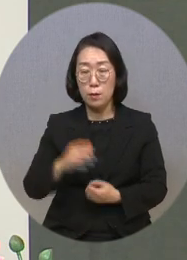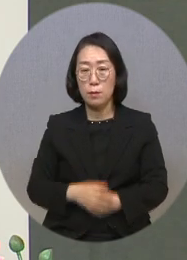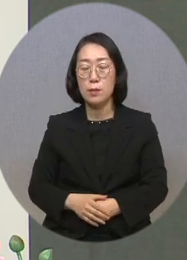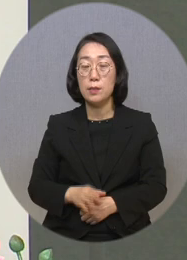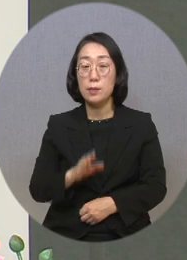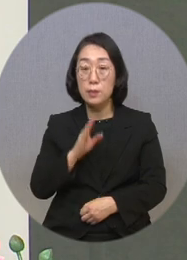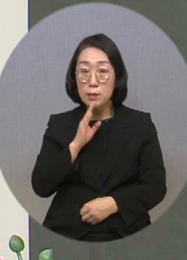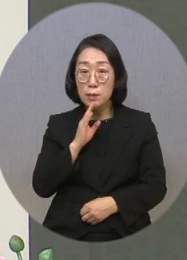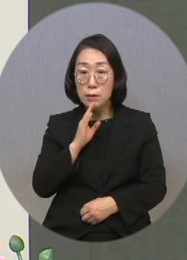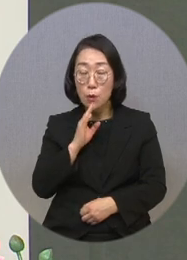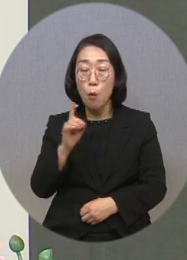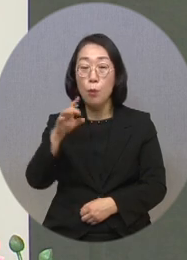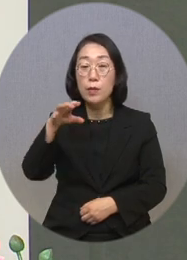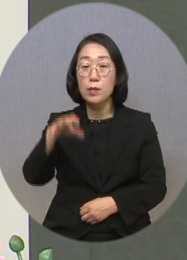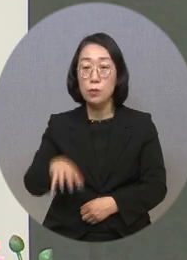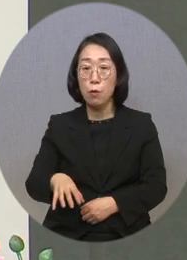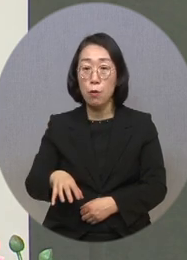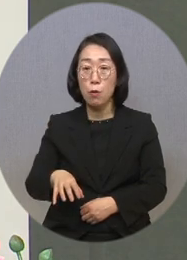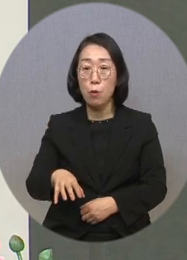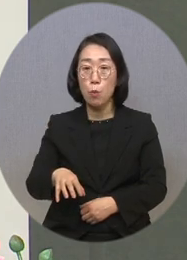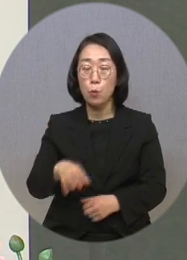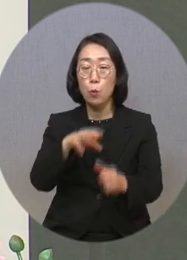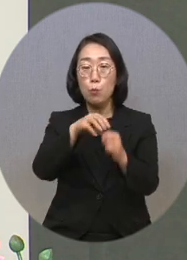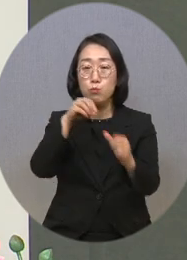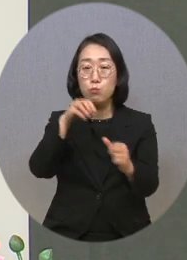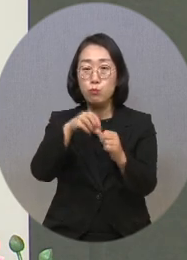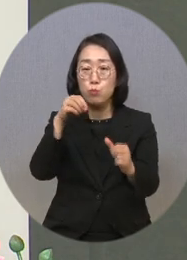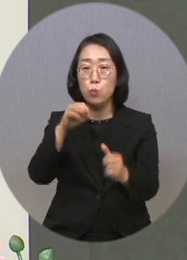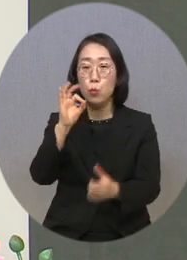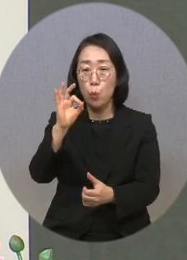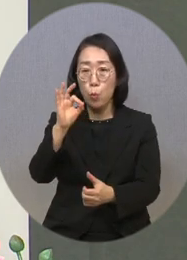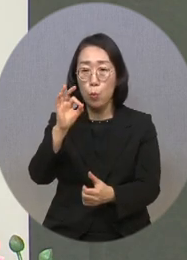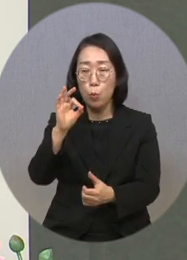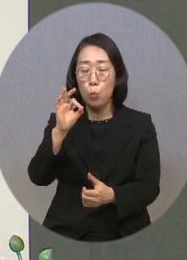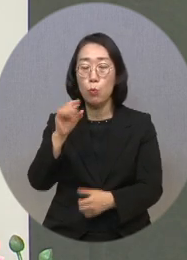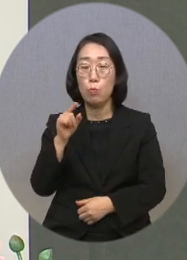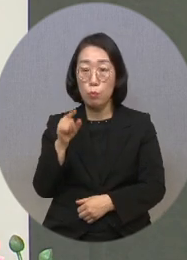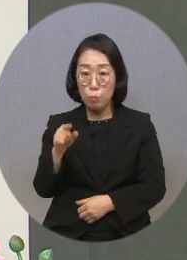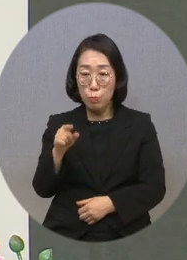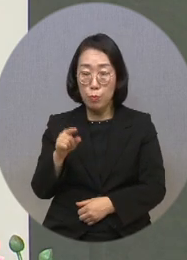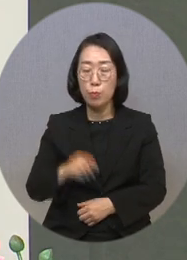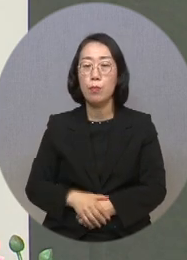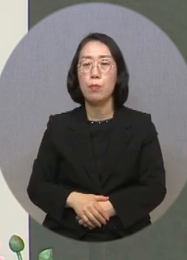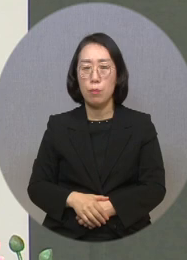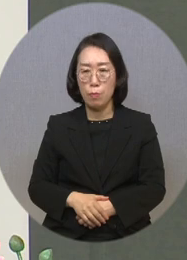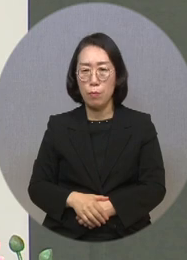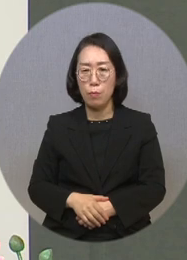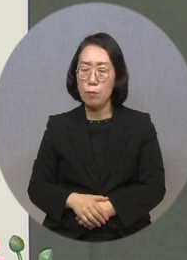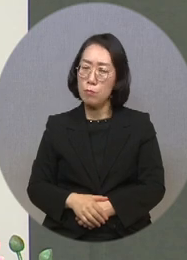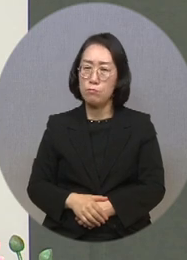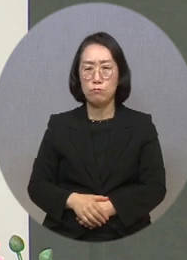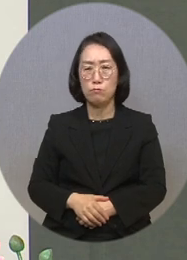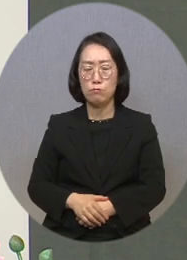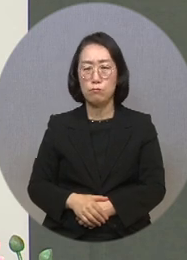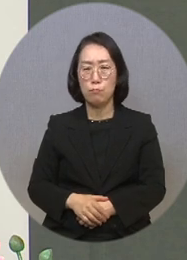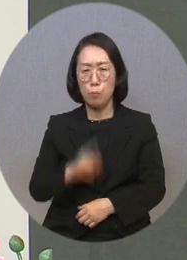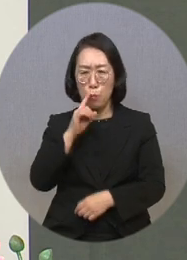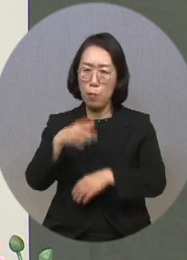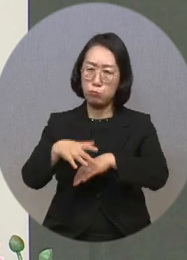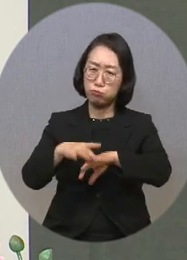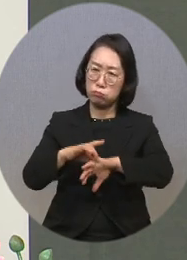과연 어디에서 염출하느냐. 이런 여러 가지 문제가 앞뒤가 안 맞거든요. 네. 그러면